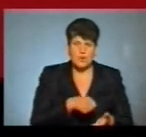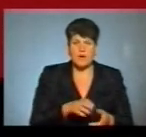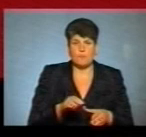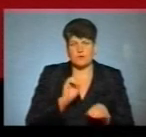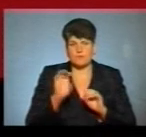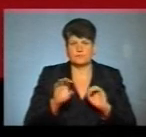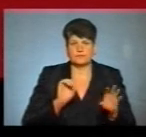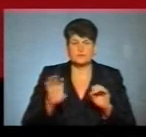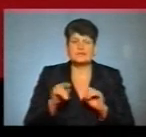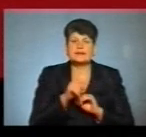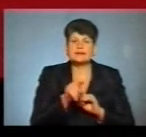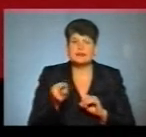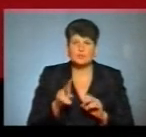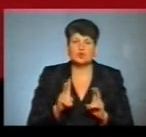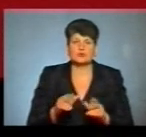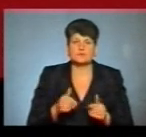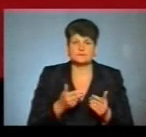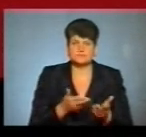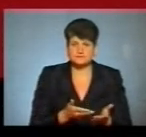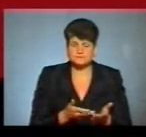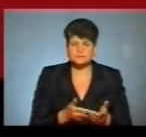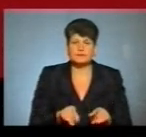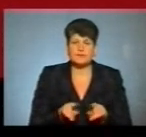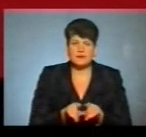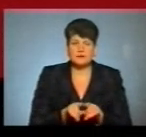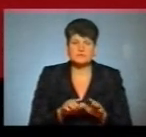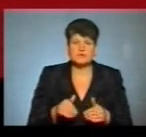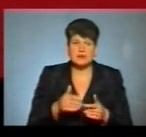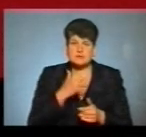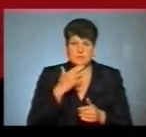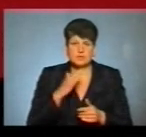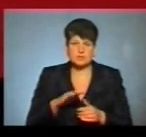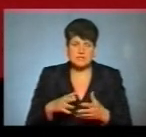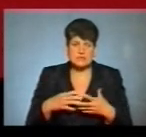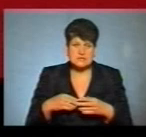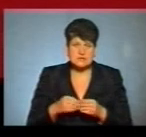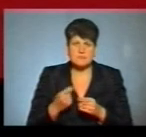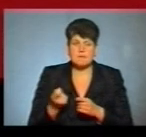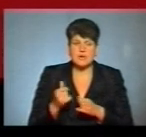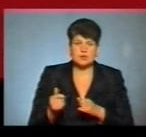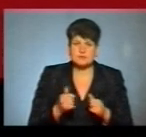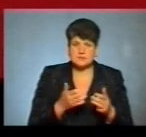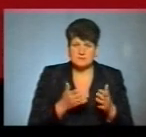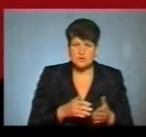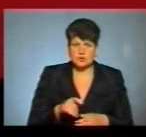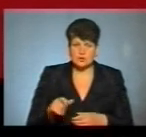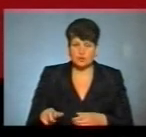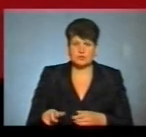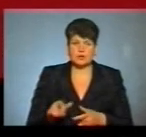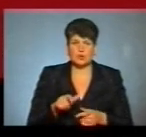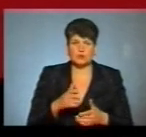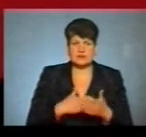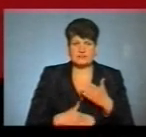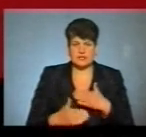якби розвозяться всім тим, хто звертається. Також і звертаються і багатодітні сім'ї, і малозабезпечені люди, і